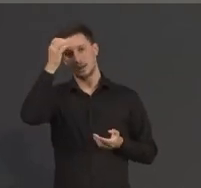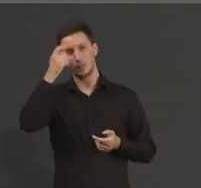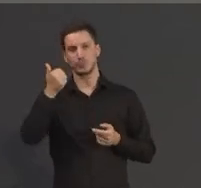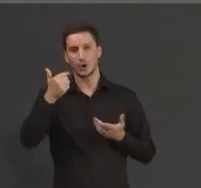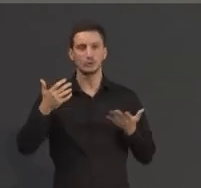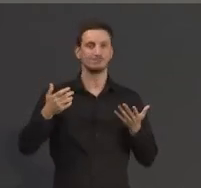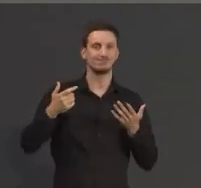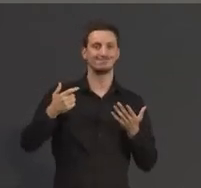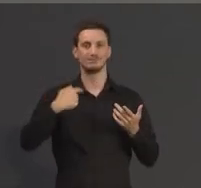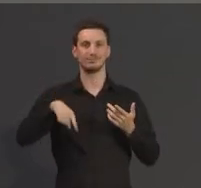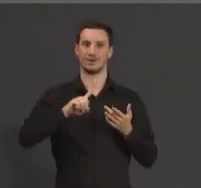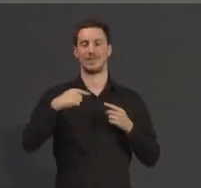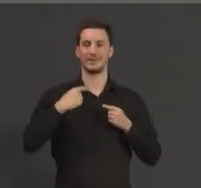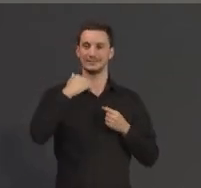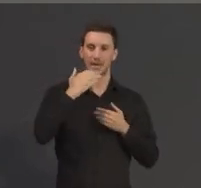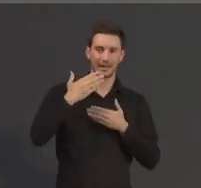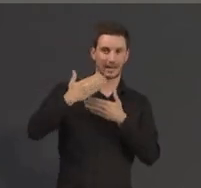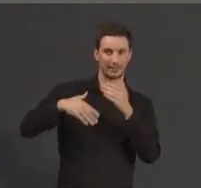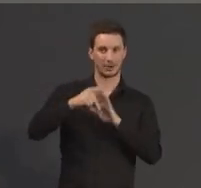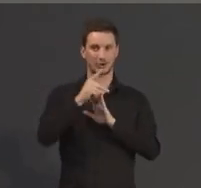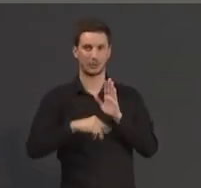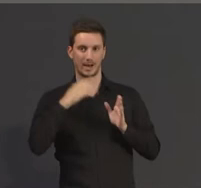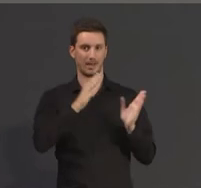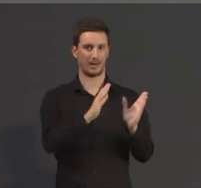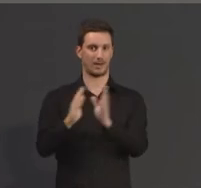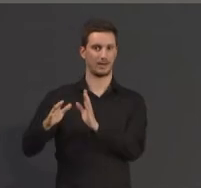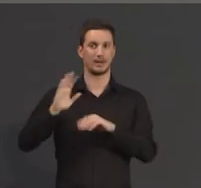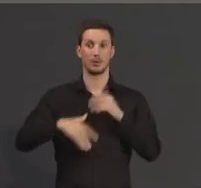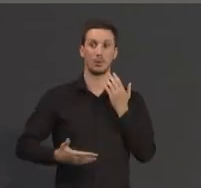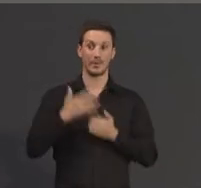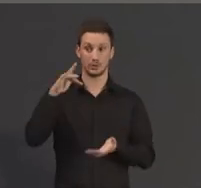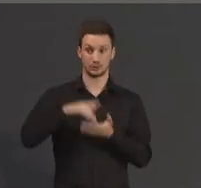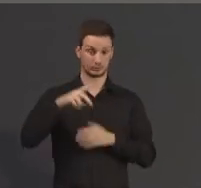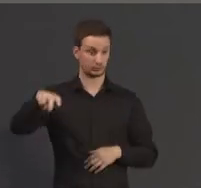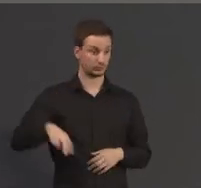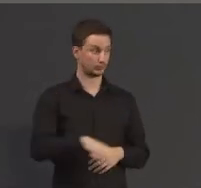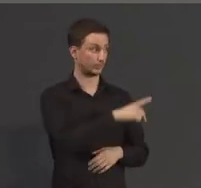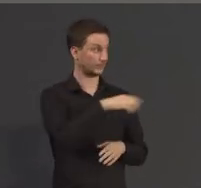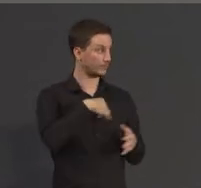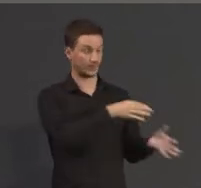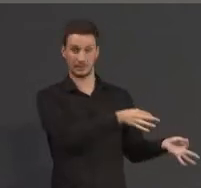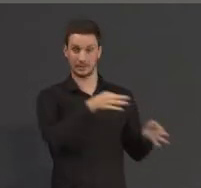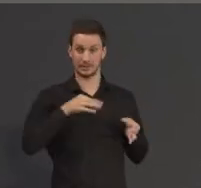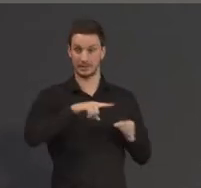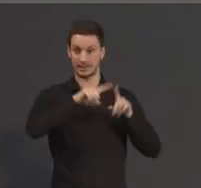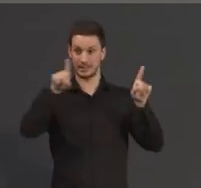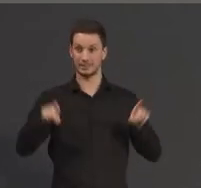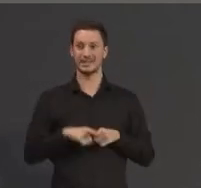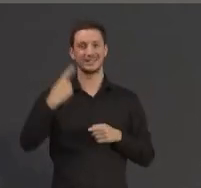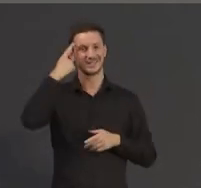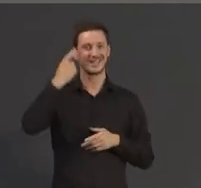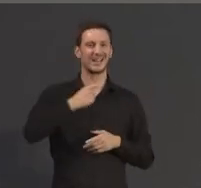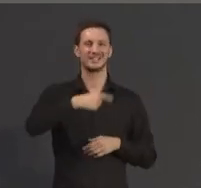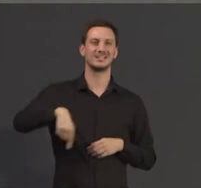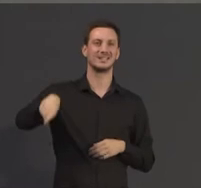una sèrie de precaucions. Per això, per aquest motiu, quan pugeu a l'escenari a recollir el diploma, heu d'evitar,